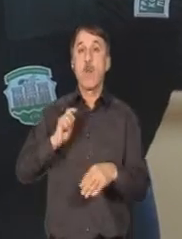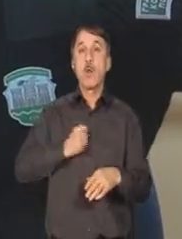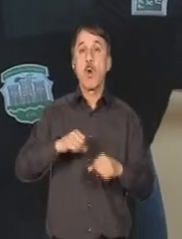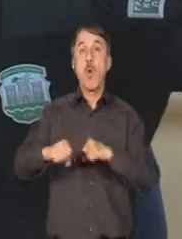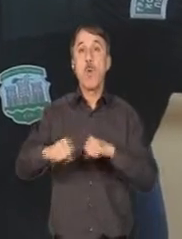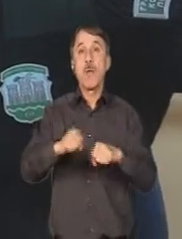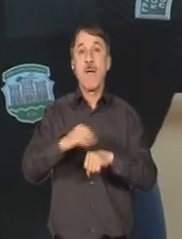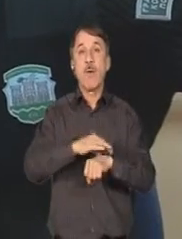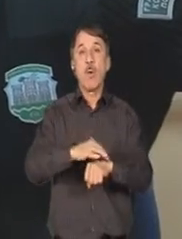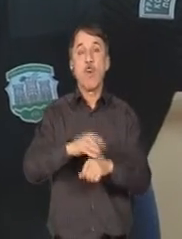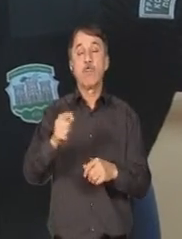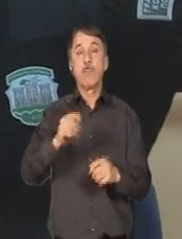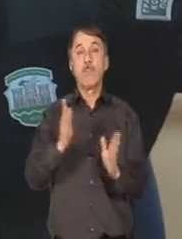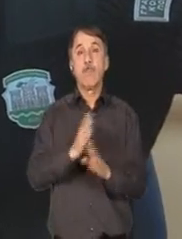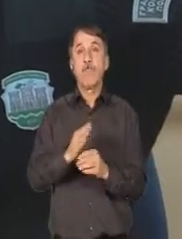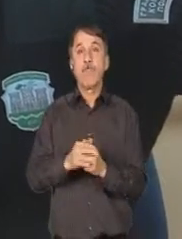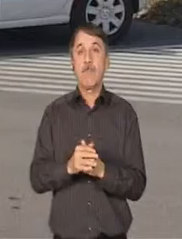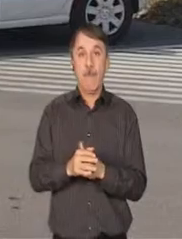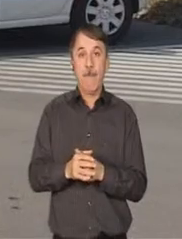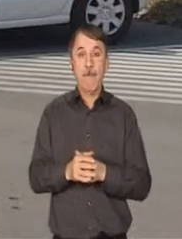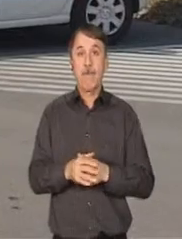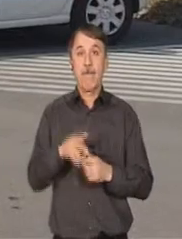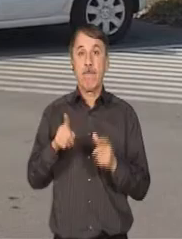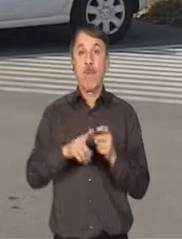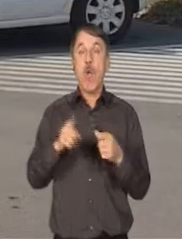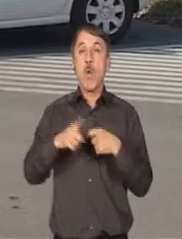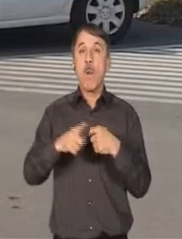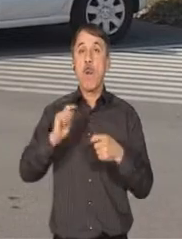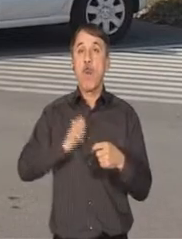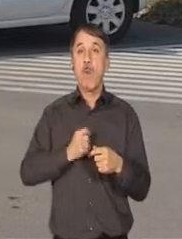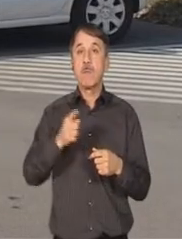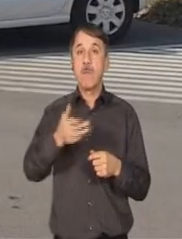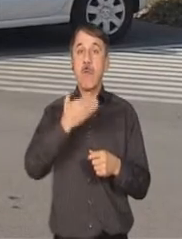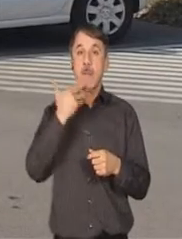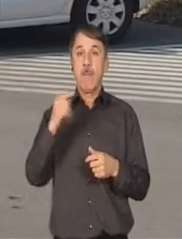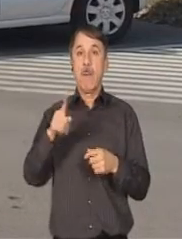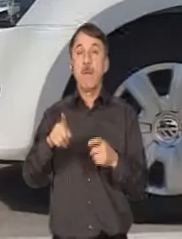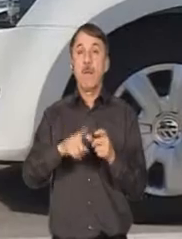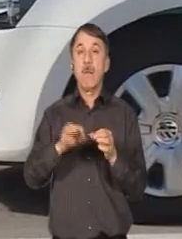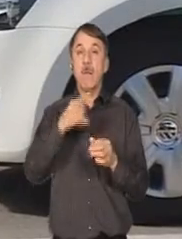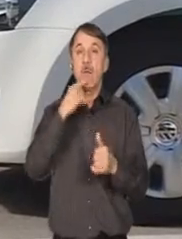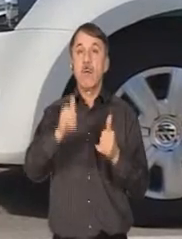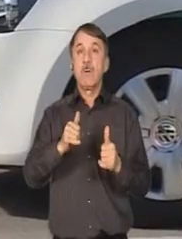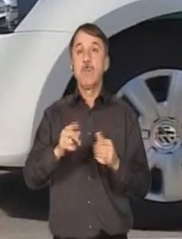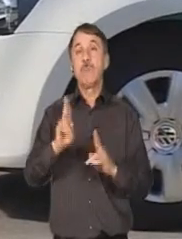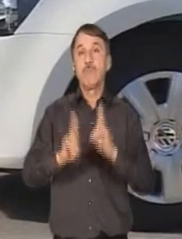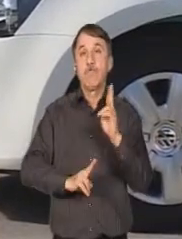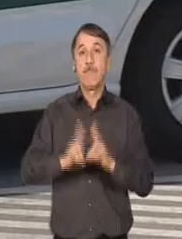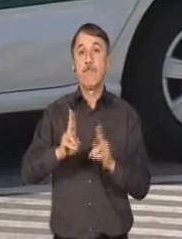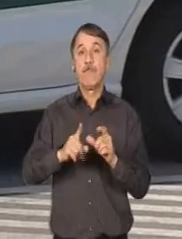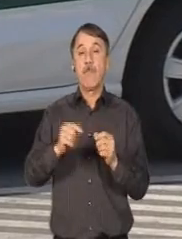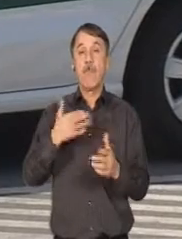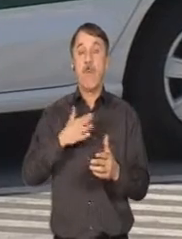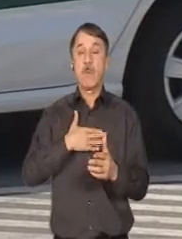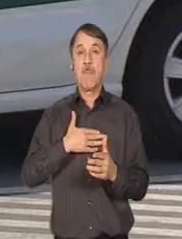policijsku upravu, odnosno najbližu policijsku ispostavu. Komunalna policija u protekloj godini imala je pune ruke posla. Dešavale su se situacije